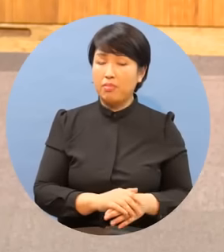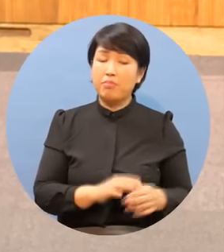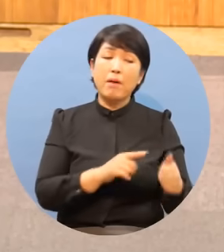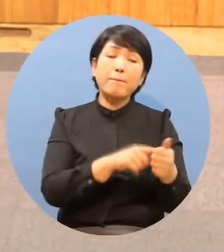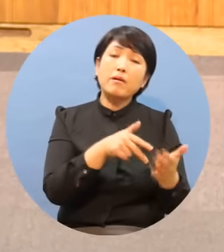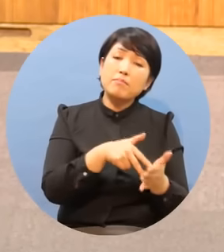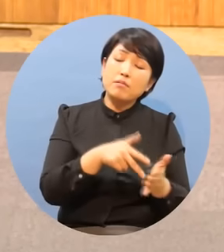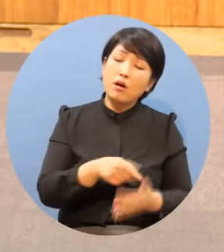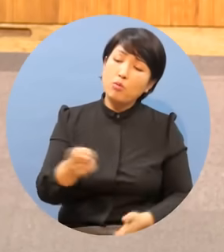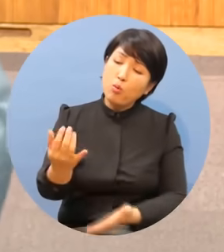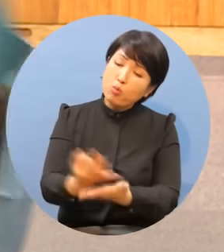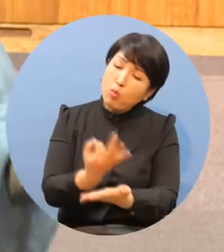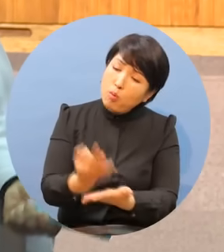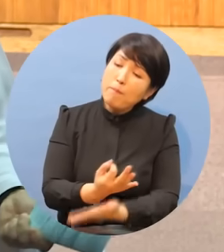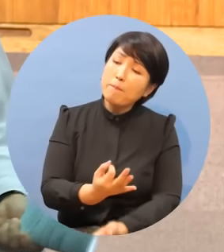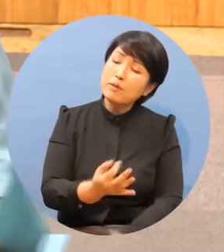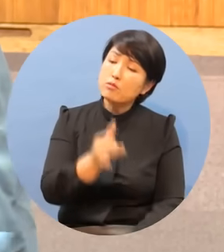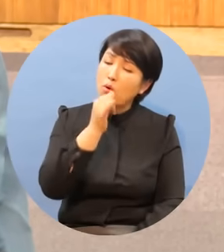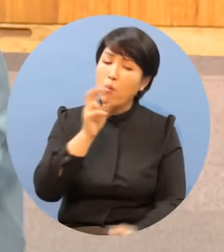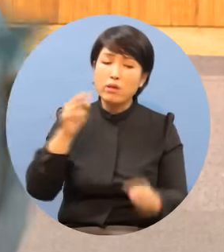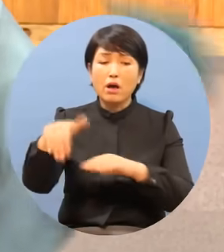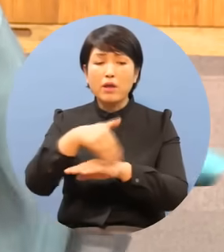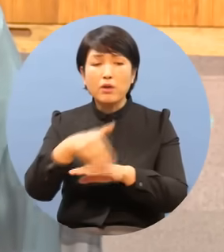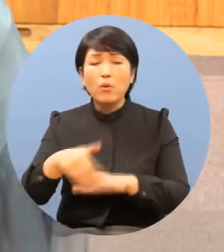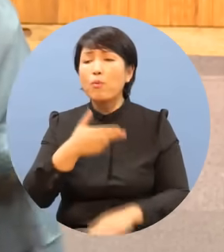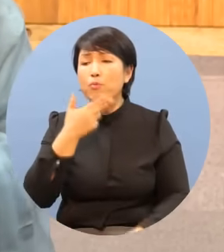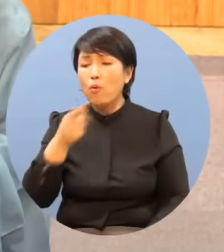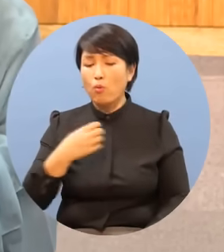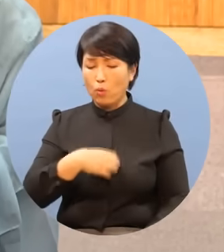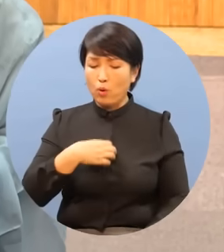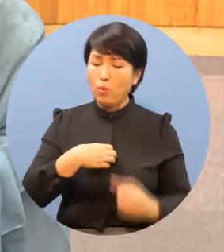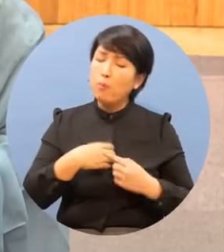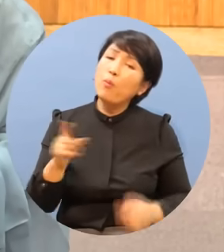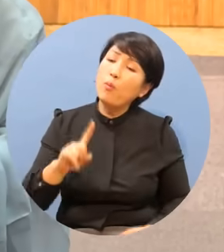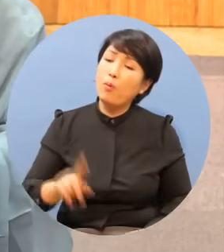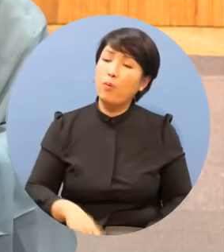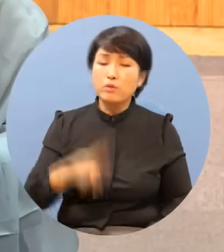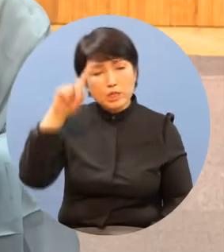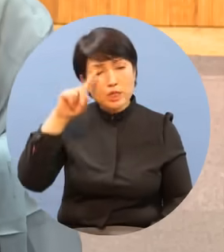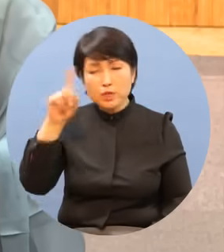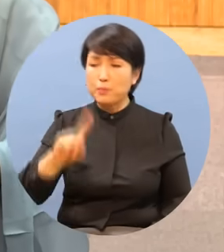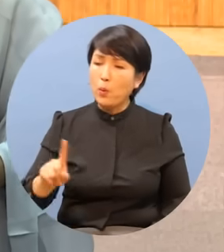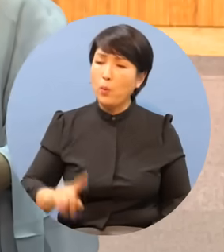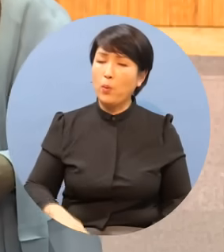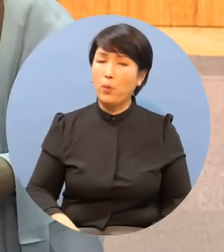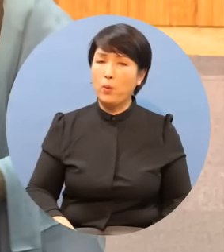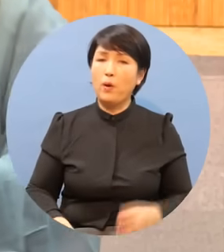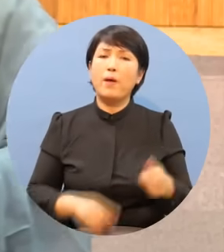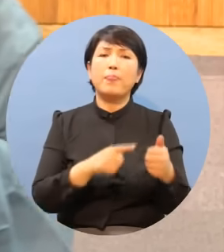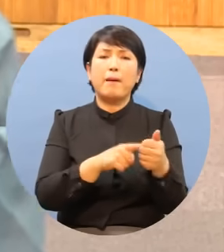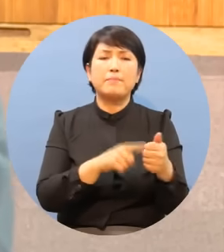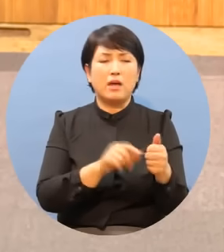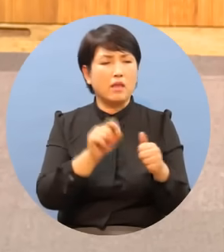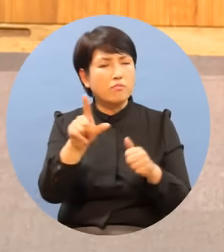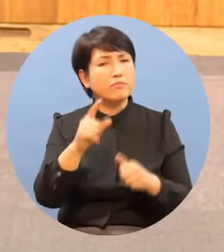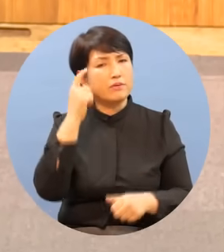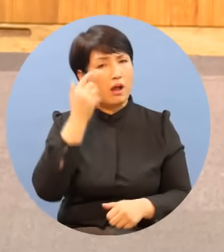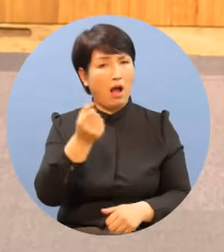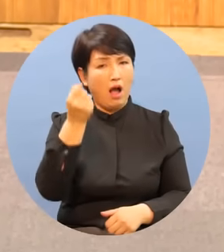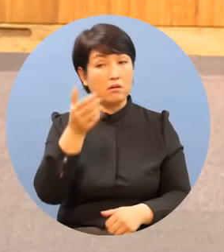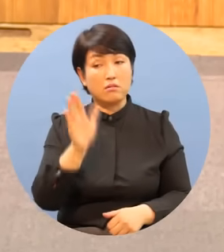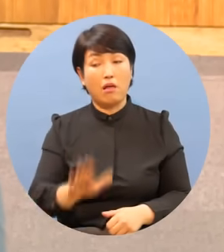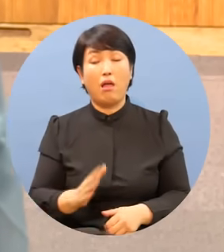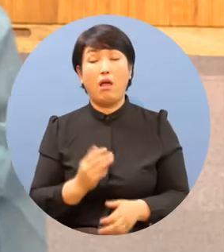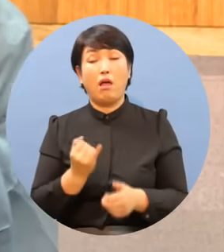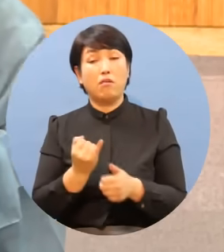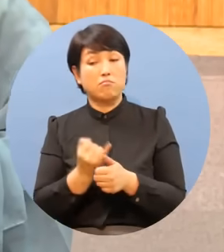너가 뭐 돈을 버나 네가 직장 생활을 하나 네가 뭐가 괴롭노? 네가 스트레스 받을 게 뭐 있노? 남자는 이렇게 생각해요.